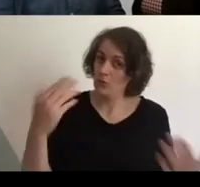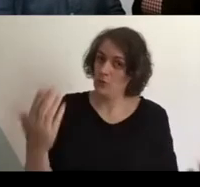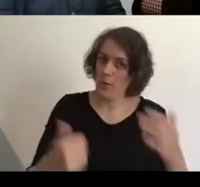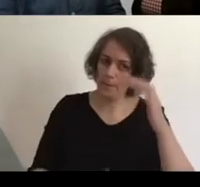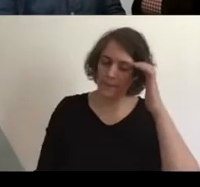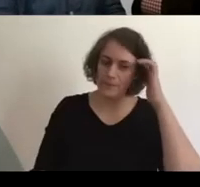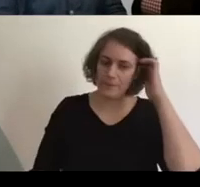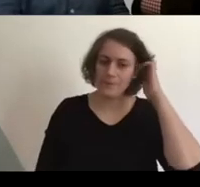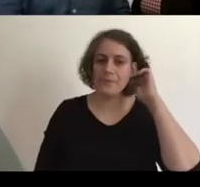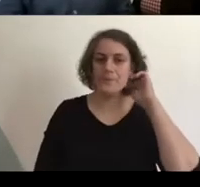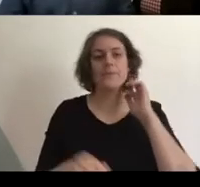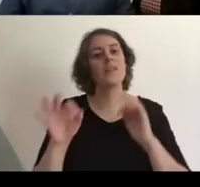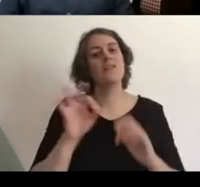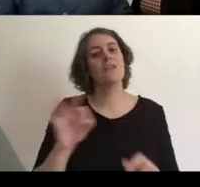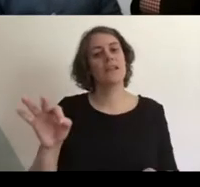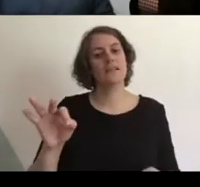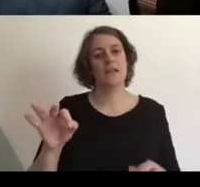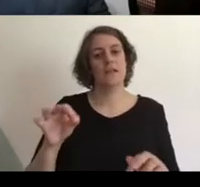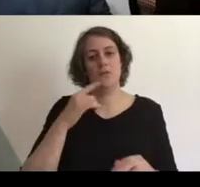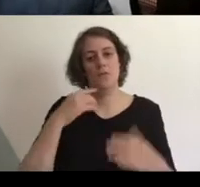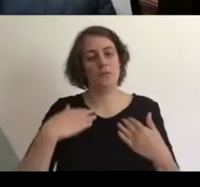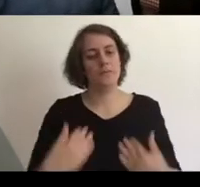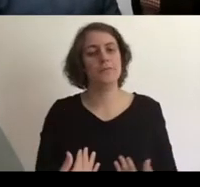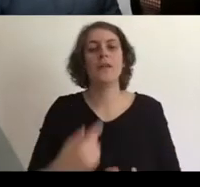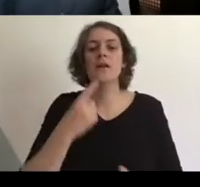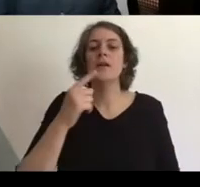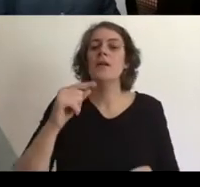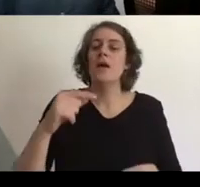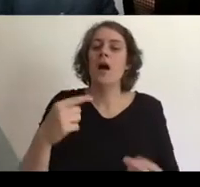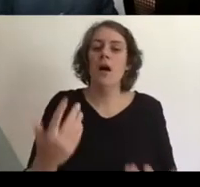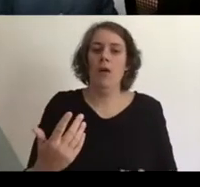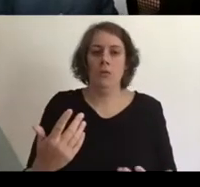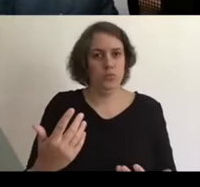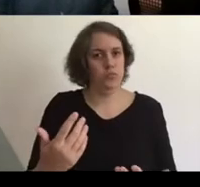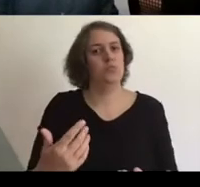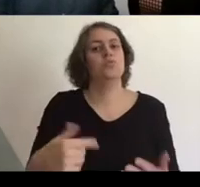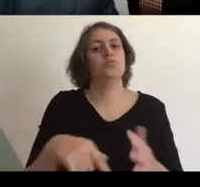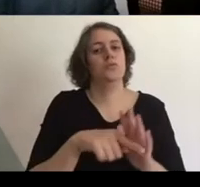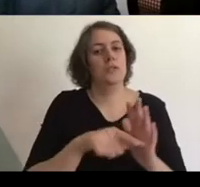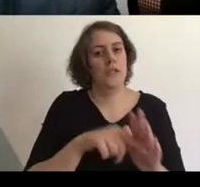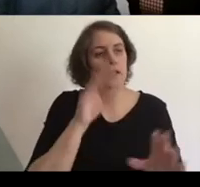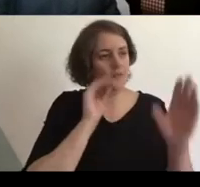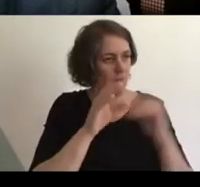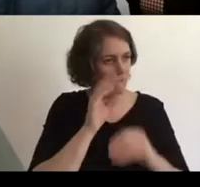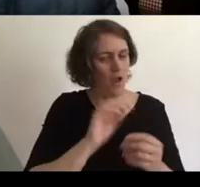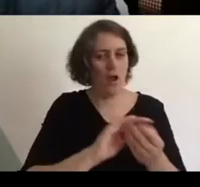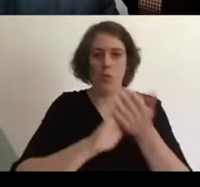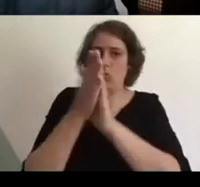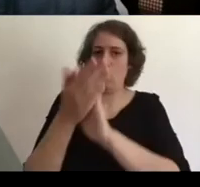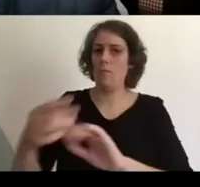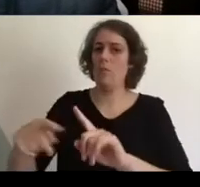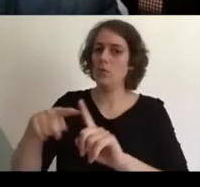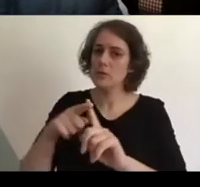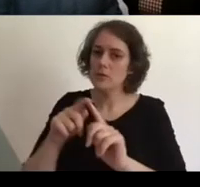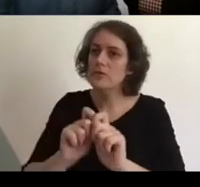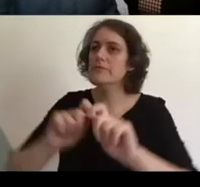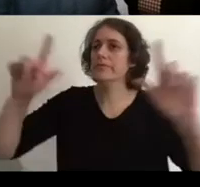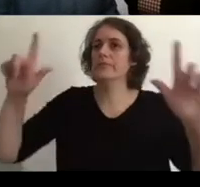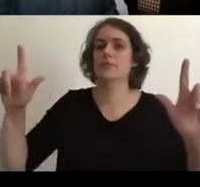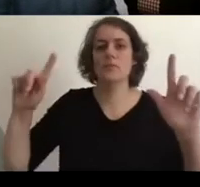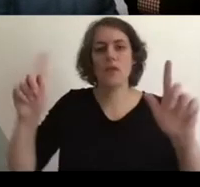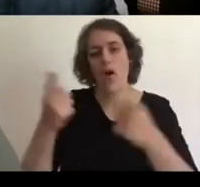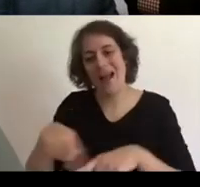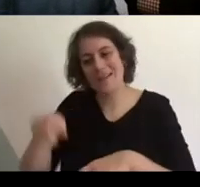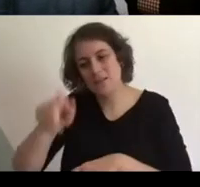sehr beeindruckend, auch schön, dass du aus dieser negativen Erfahrung dann doch was Positives ziehen konntest und eben auch anderen dann helfen und den